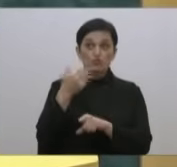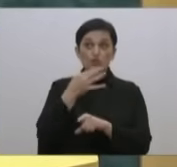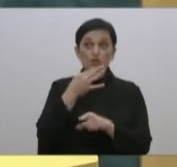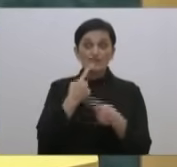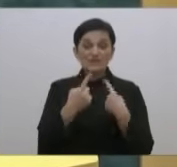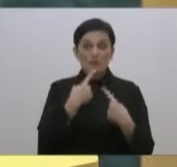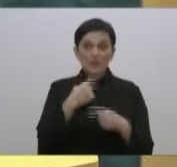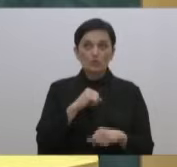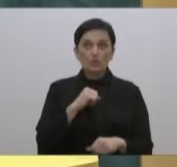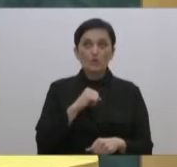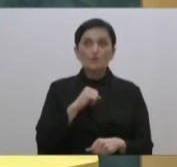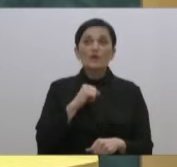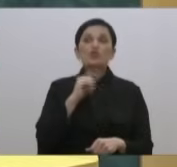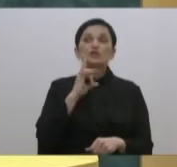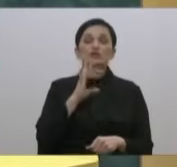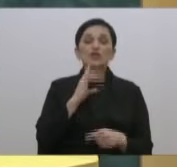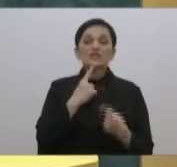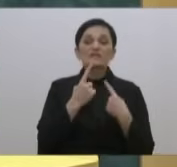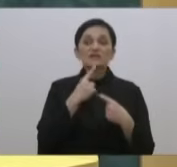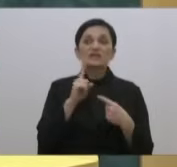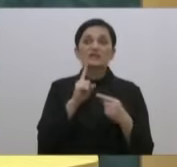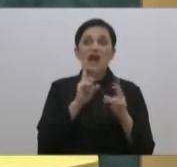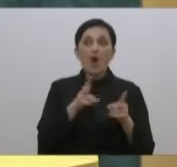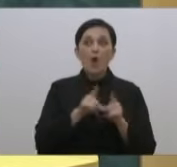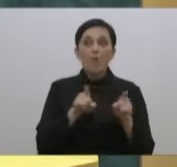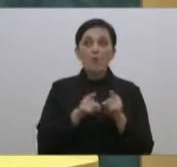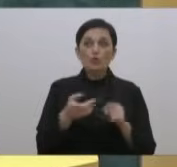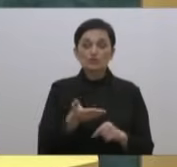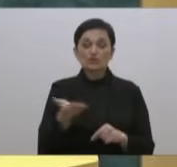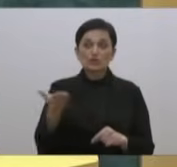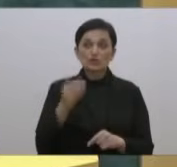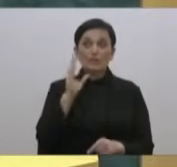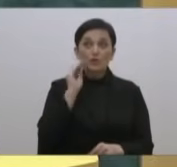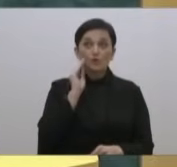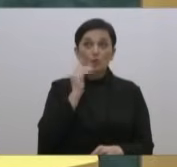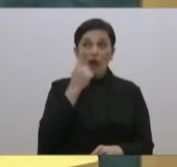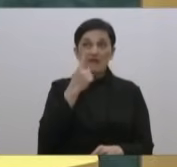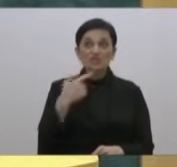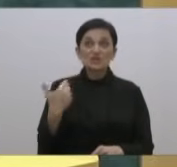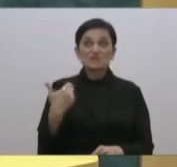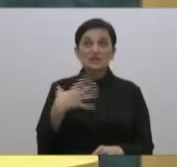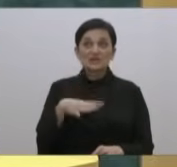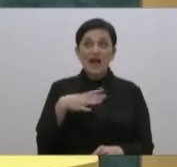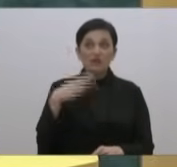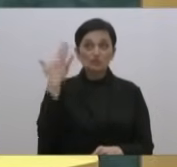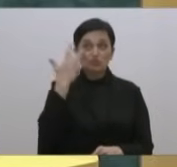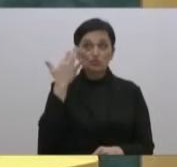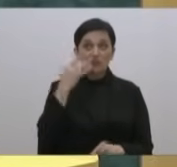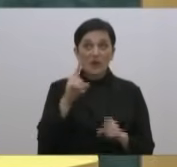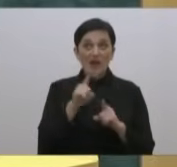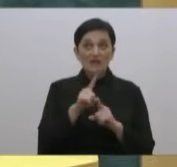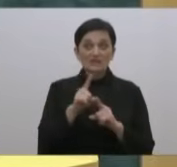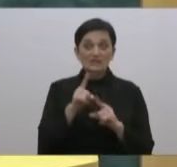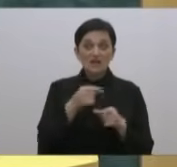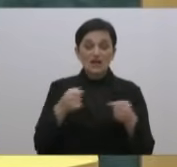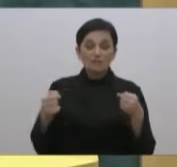bi la paracoge. Ce ar bi la paracoge, imaze era da e marta opoziția. Mașii rodesați, ertim hreu, cartul oțnebași, ase gadalak